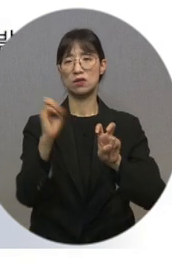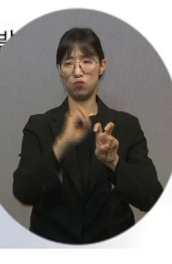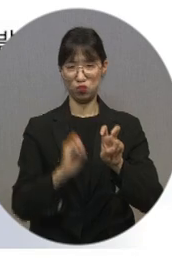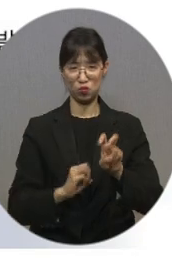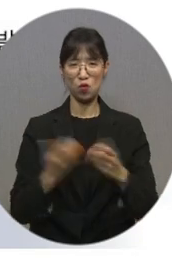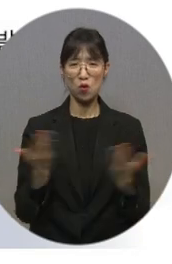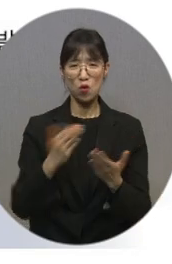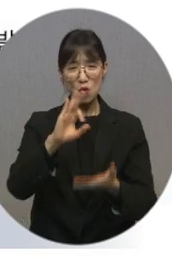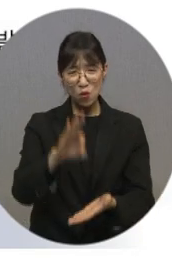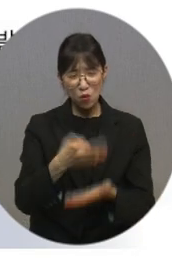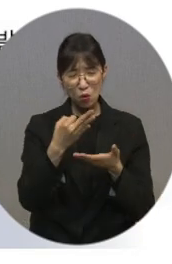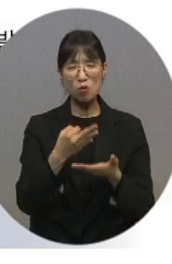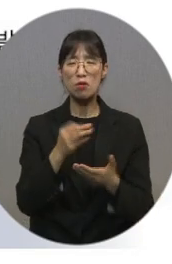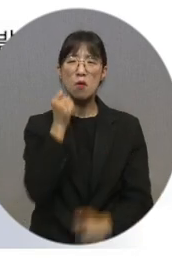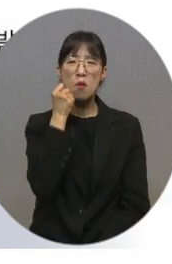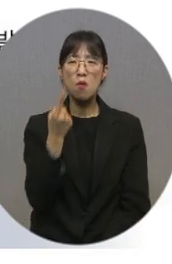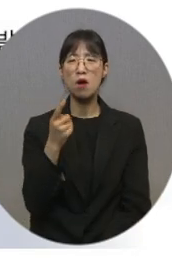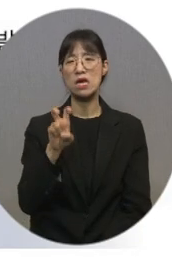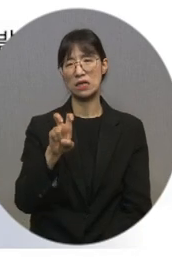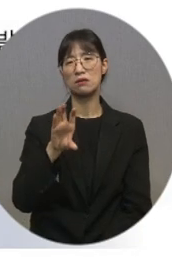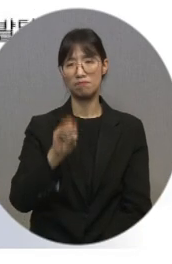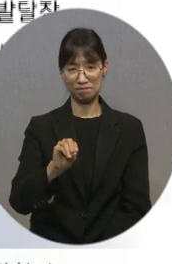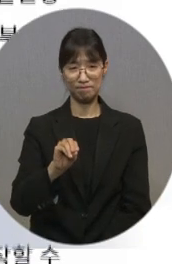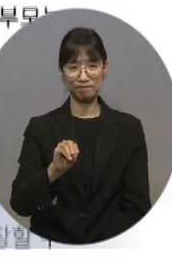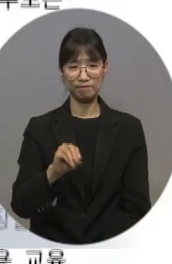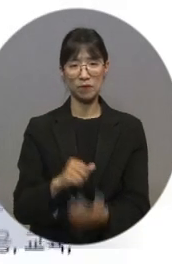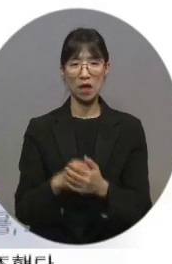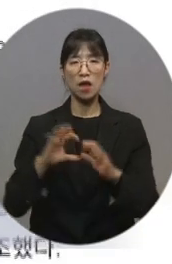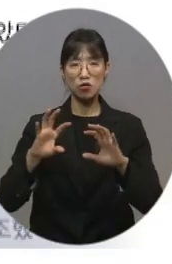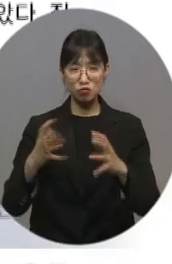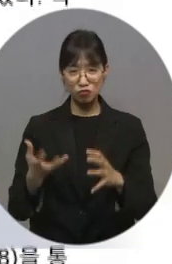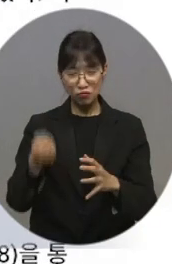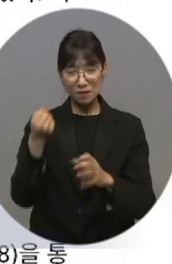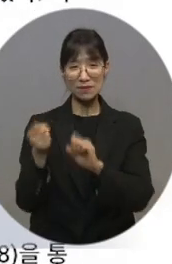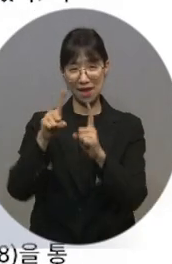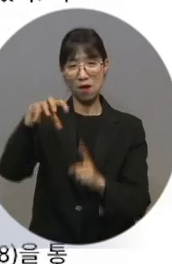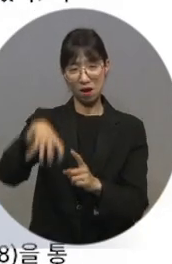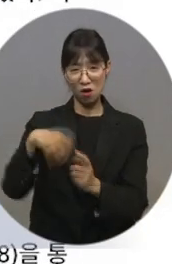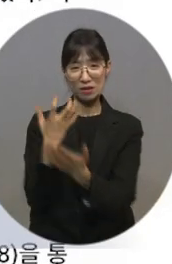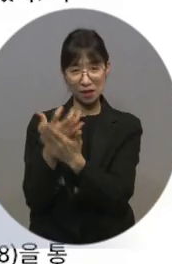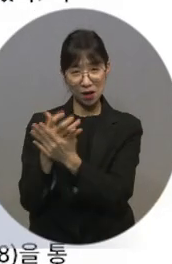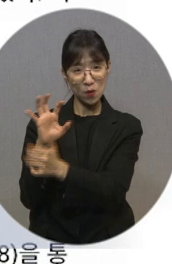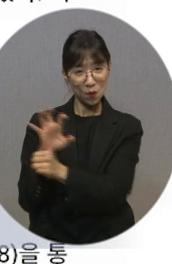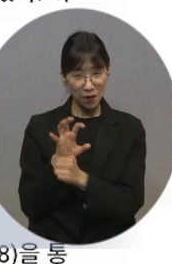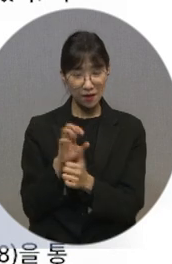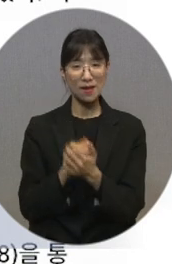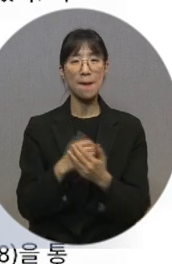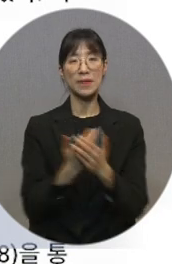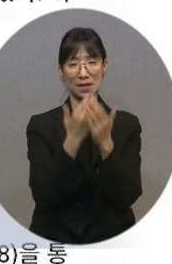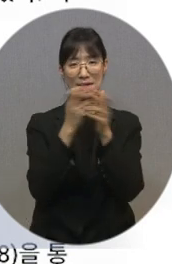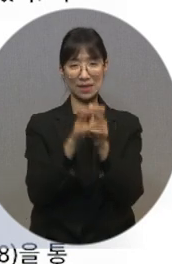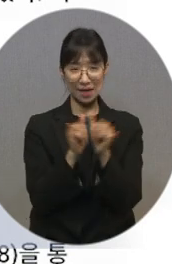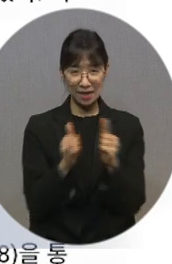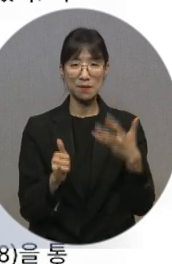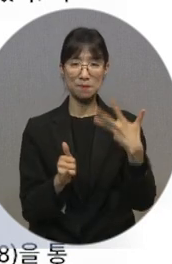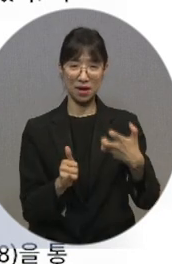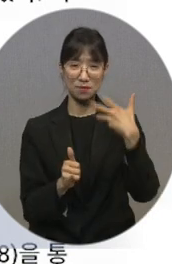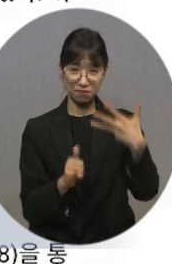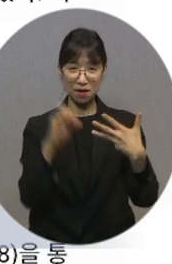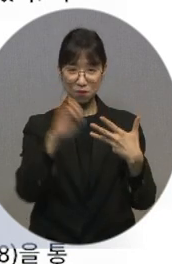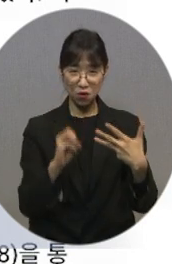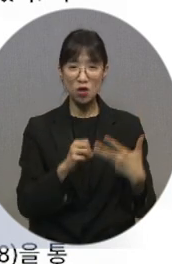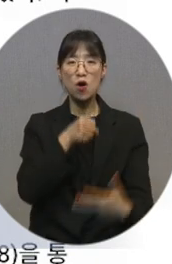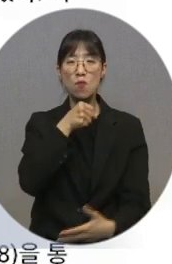근로소득은 월 20만 원에 불과하고 국립재활원 자료를 인용해 발달장애의 88%